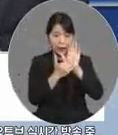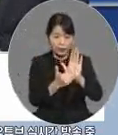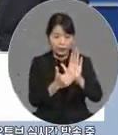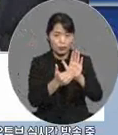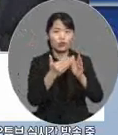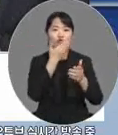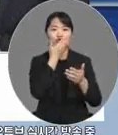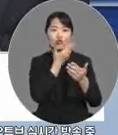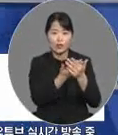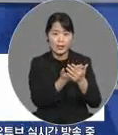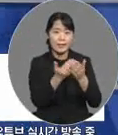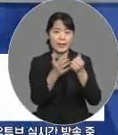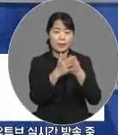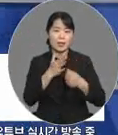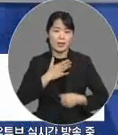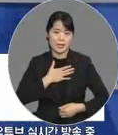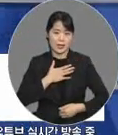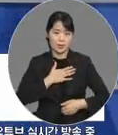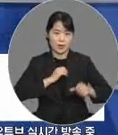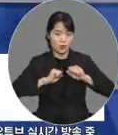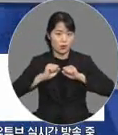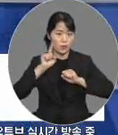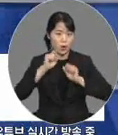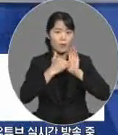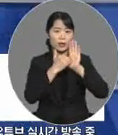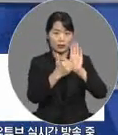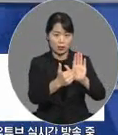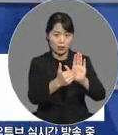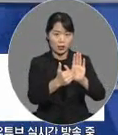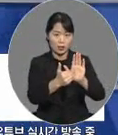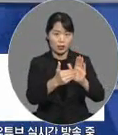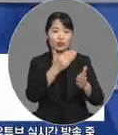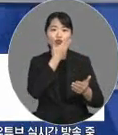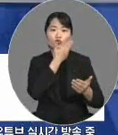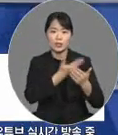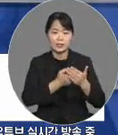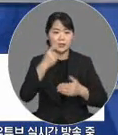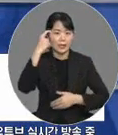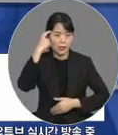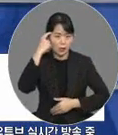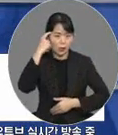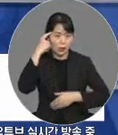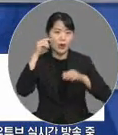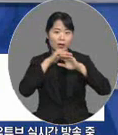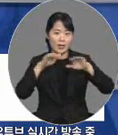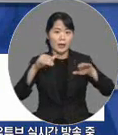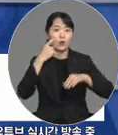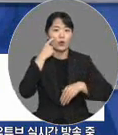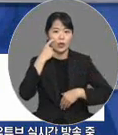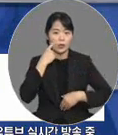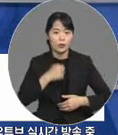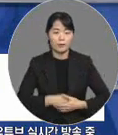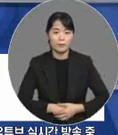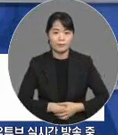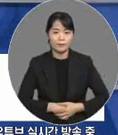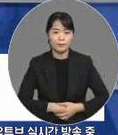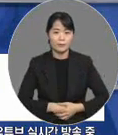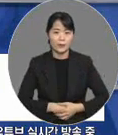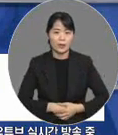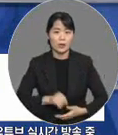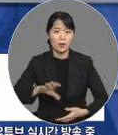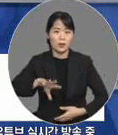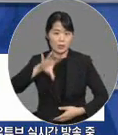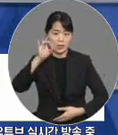예방에 중점을 두고 조치를 하겠습니다. 우선 아이들이 자기의